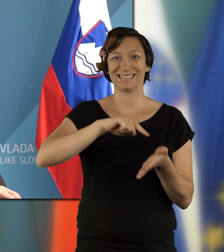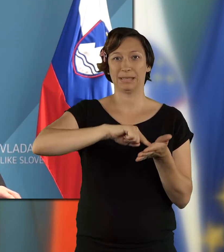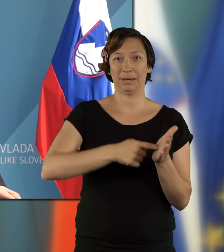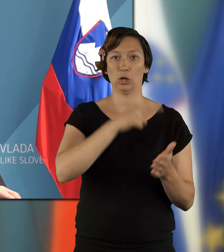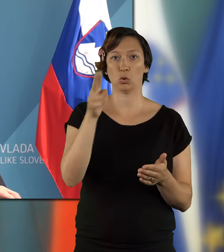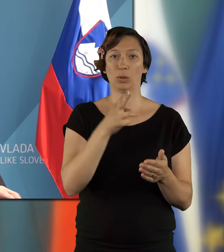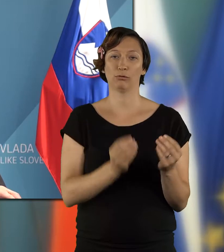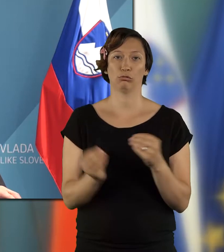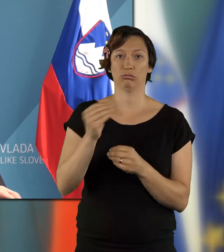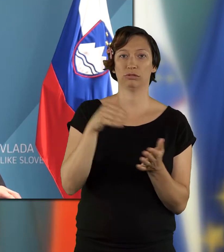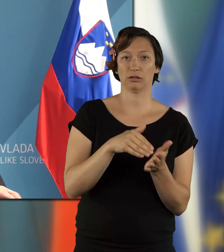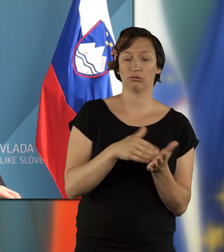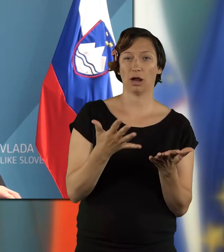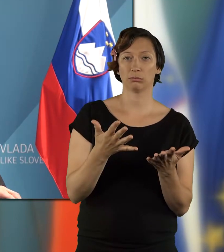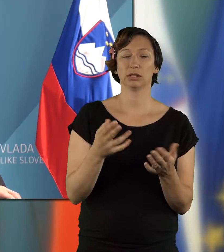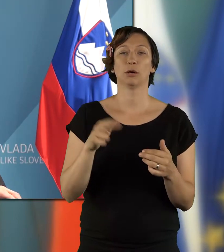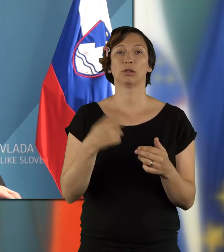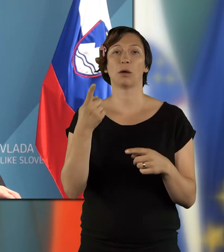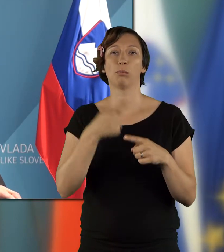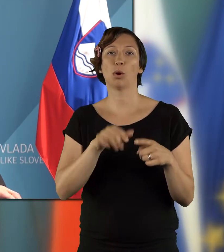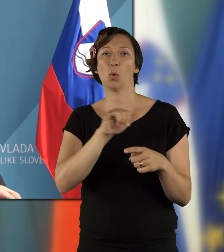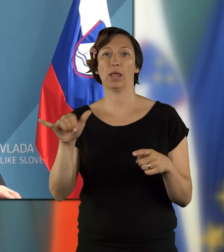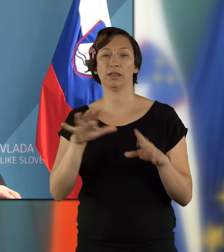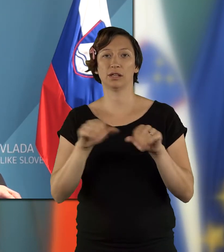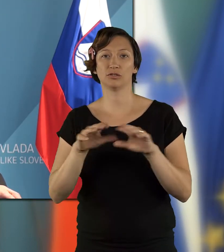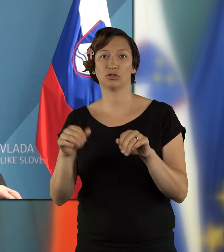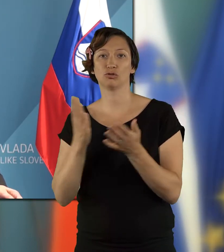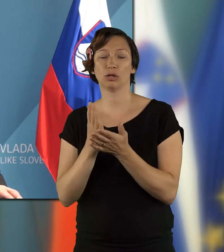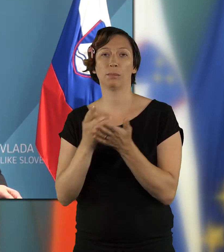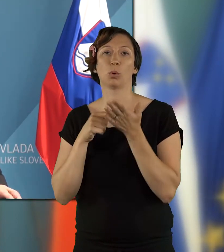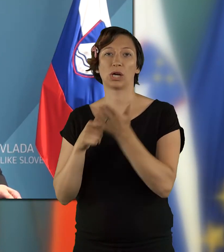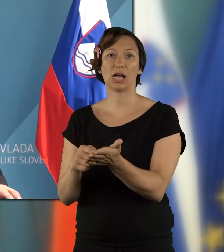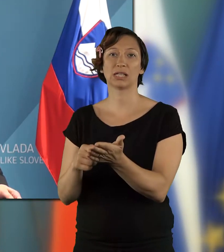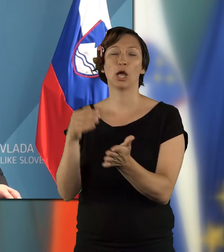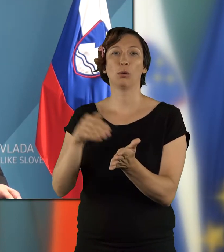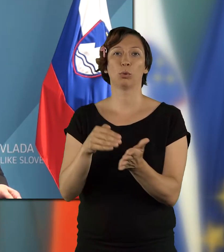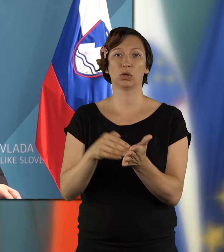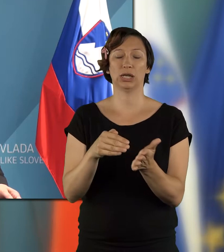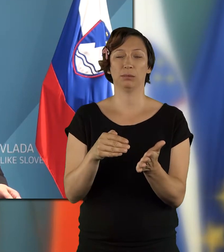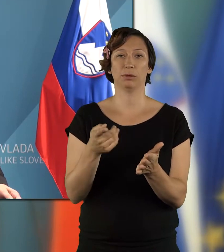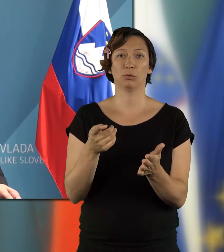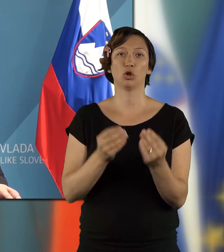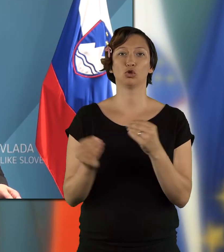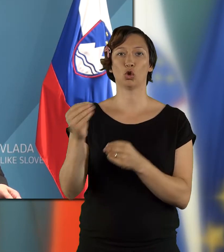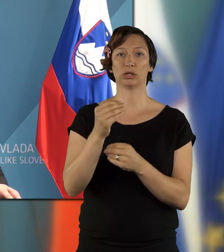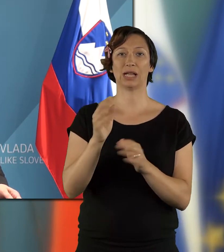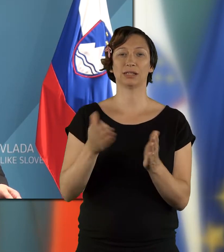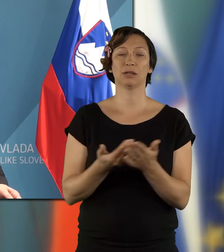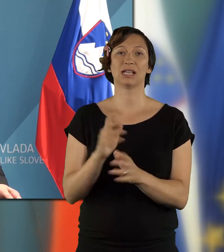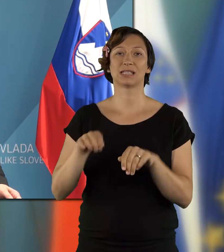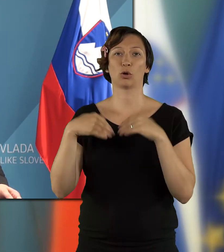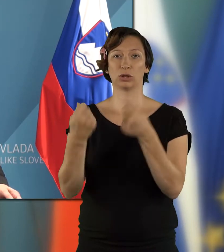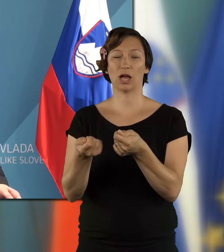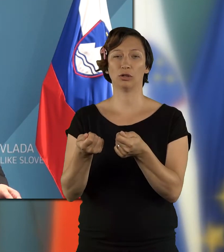milijonov. Poleg tega so se v polletnem izvrševanju pokazale potrebe po dodatnem